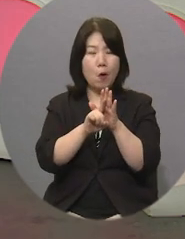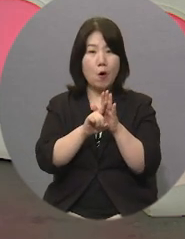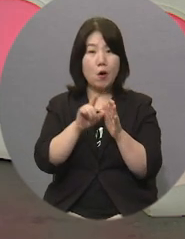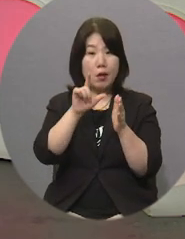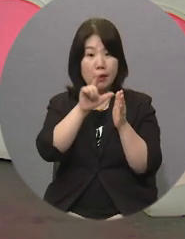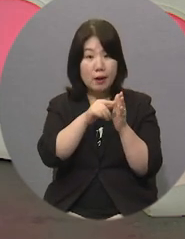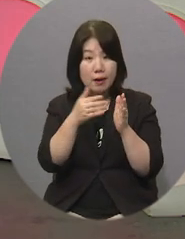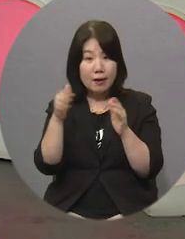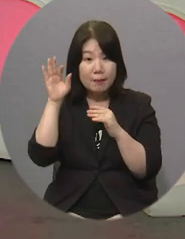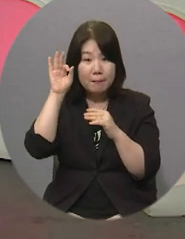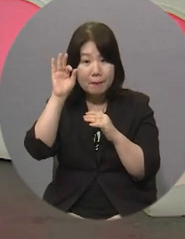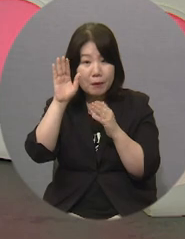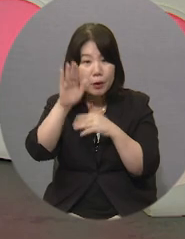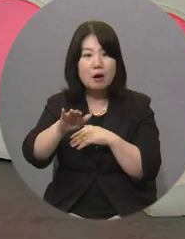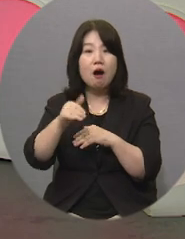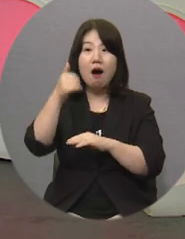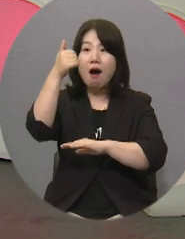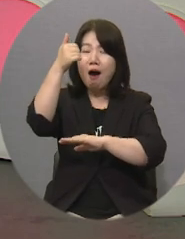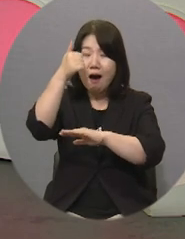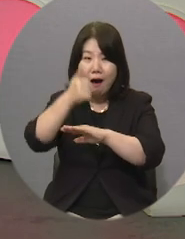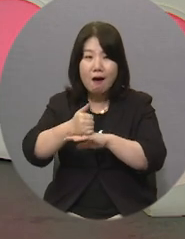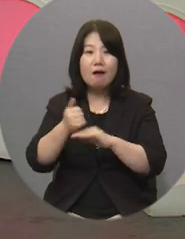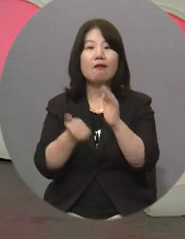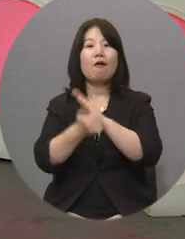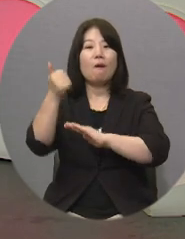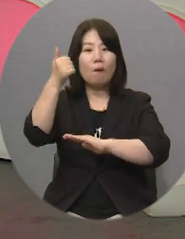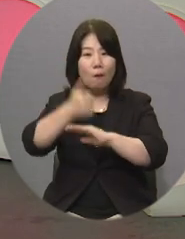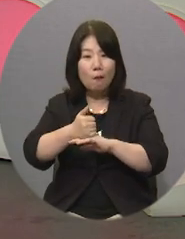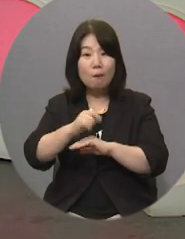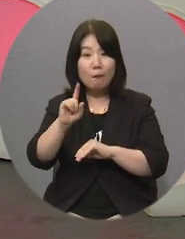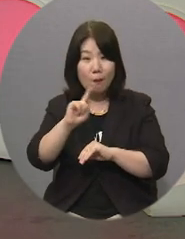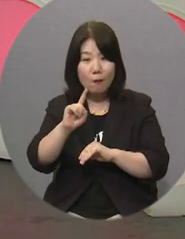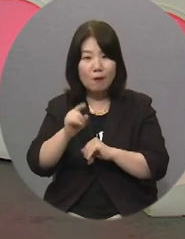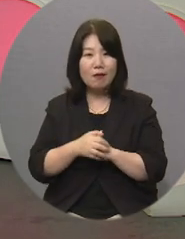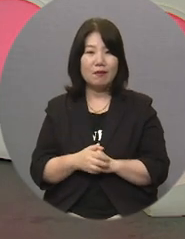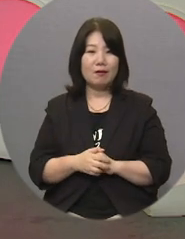시간이 조금 지나고 보니 결과는 성공적이었습니다.